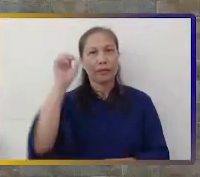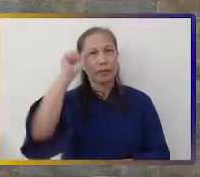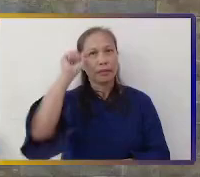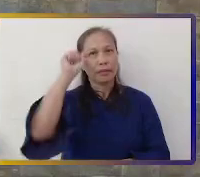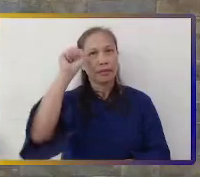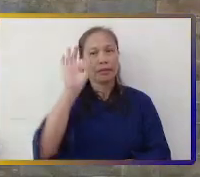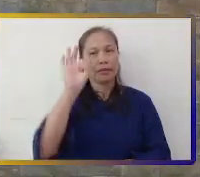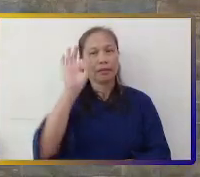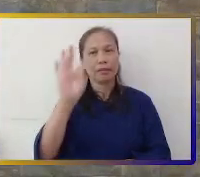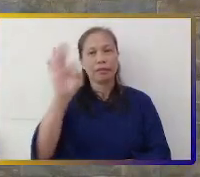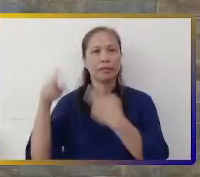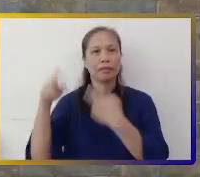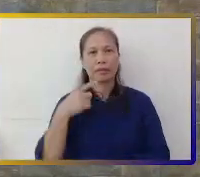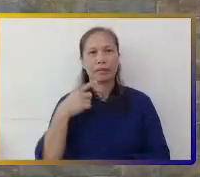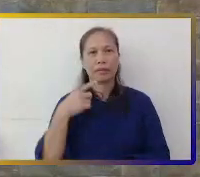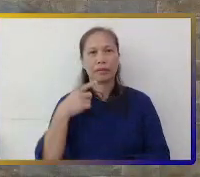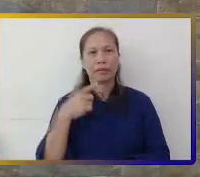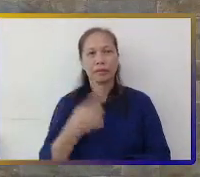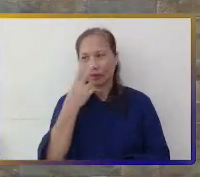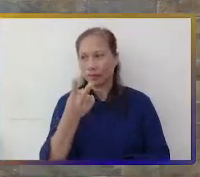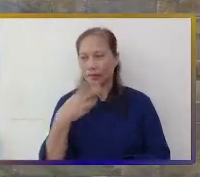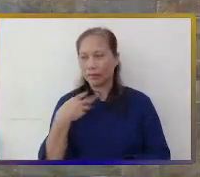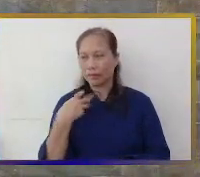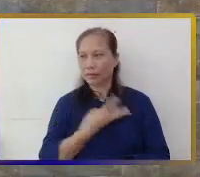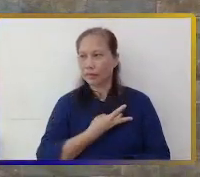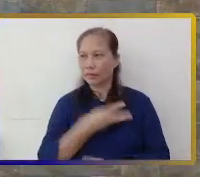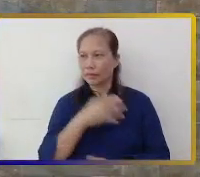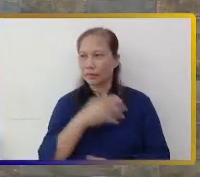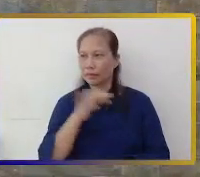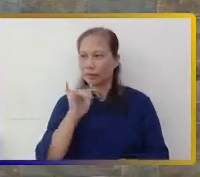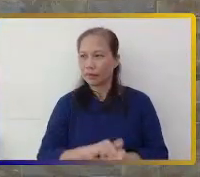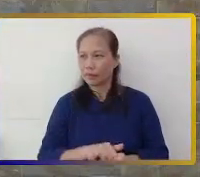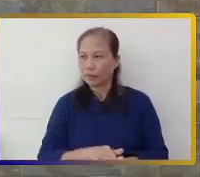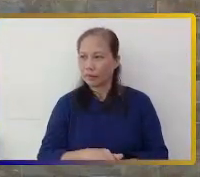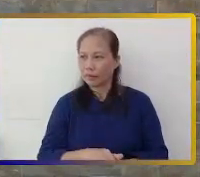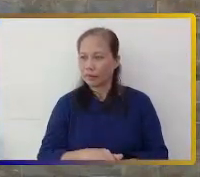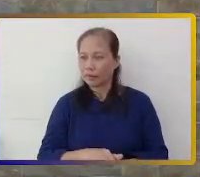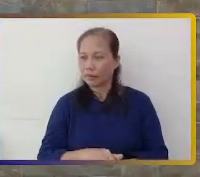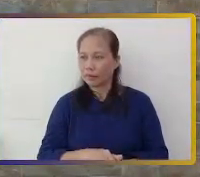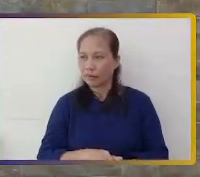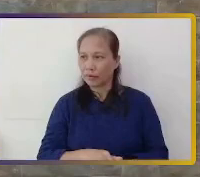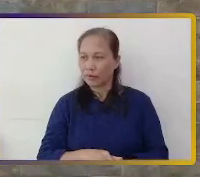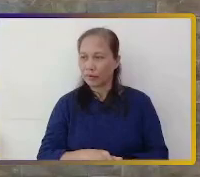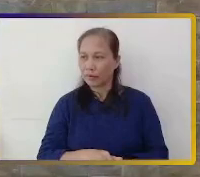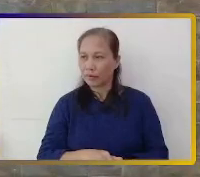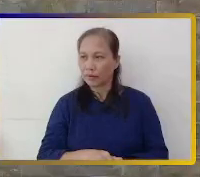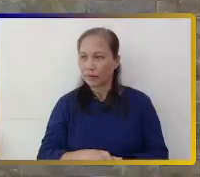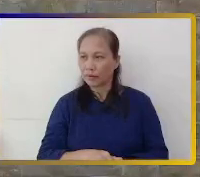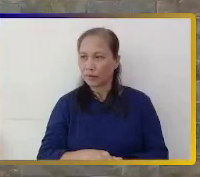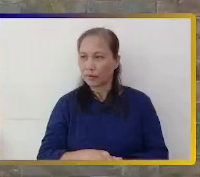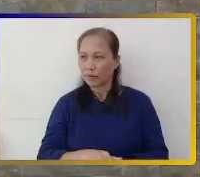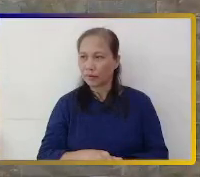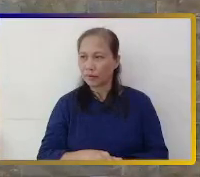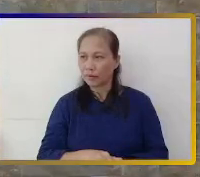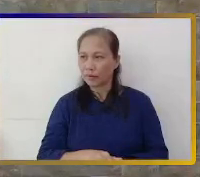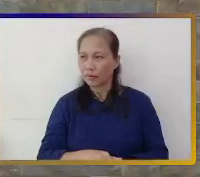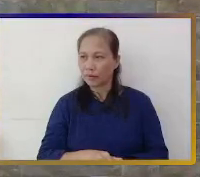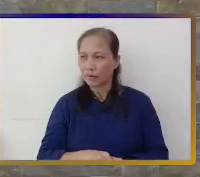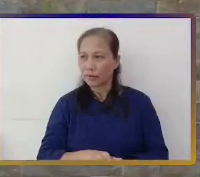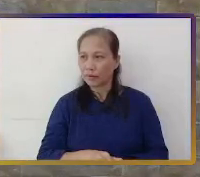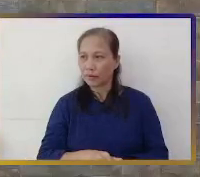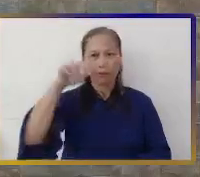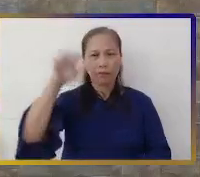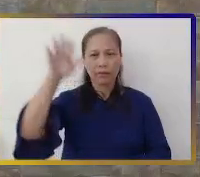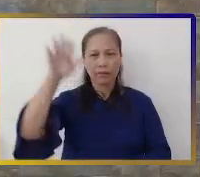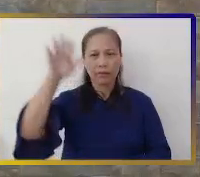is concerned sa kanya pong preaching yung mga nabanggit ko ito Before yung mga women of lose